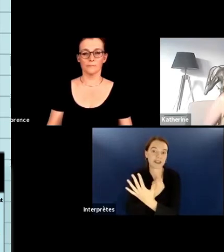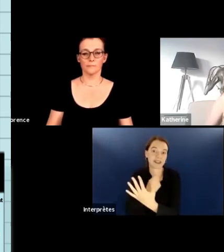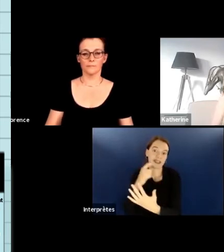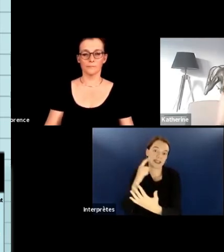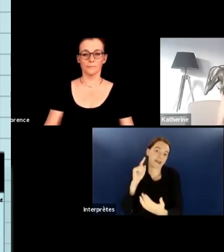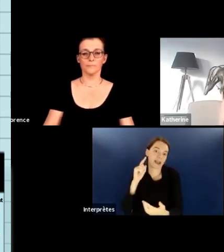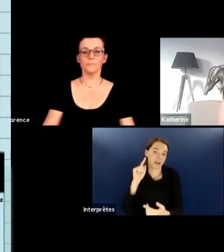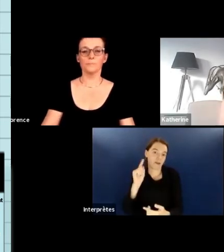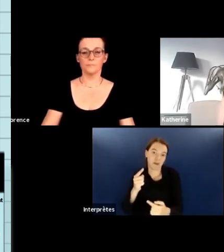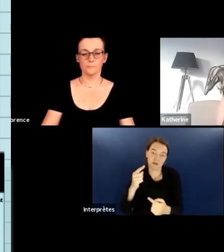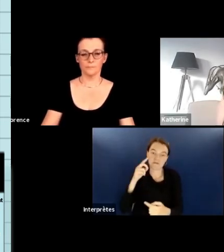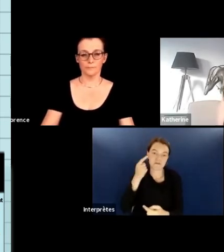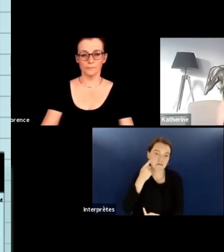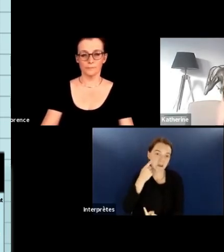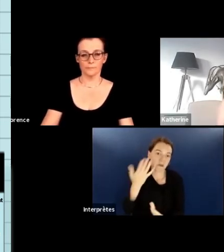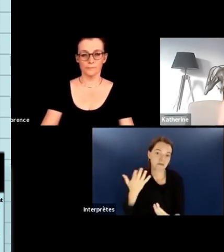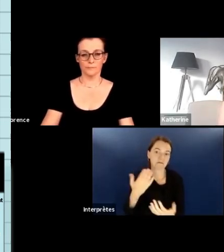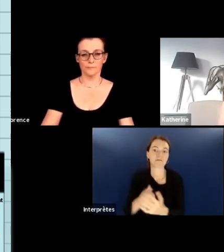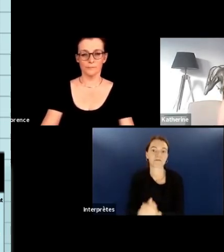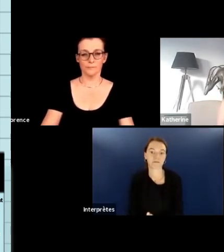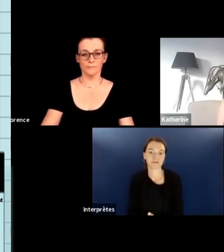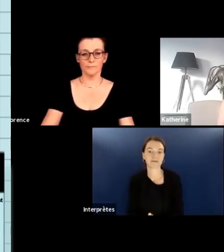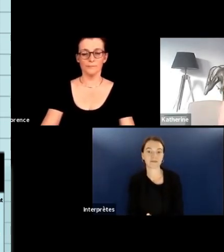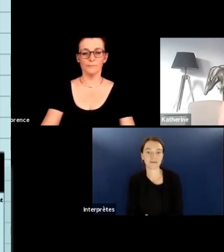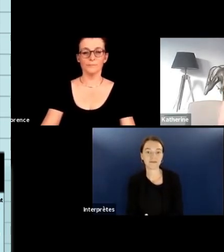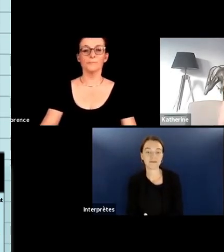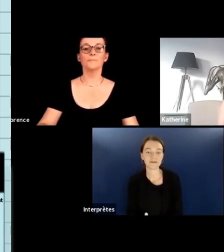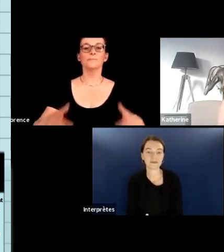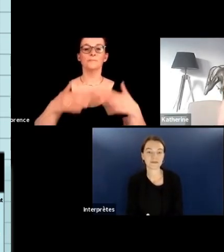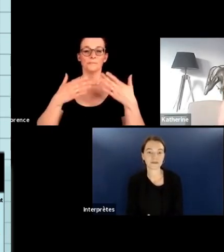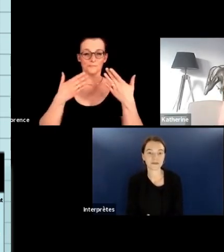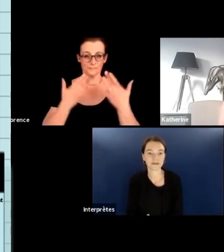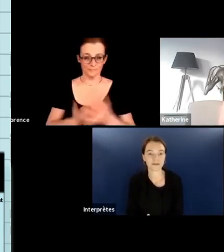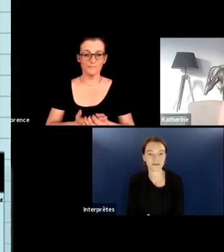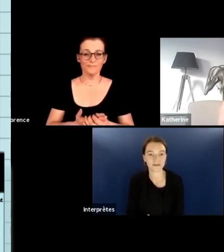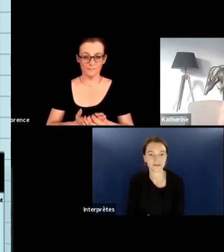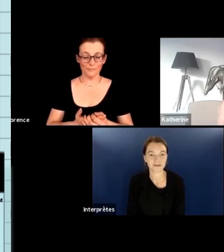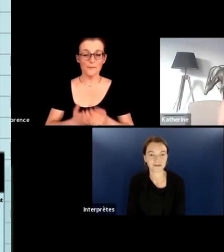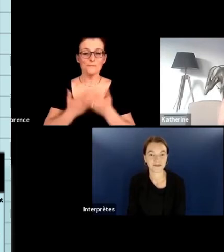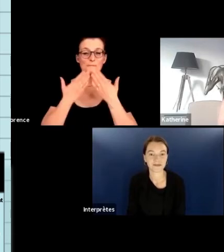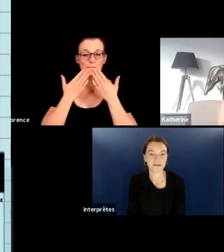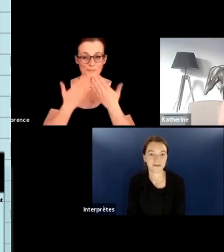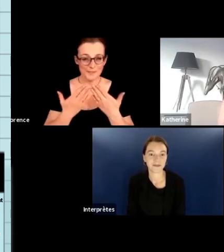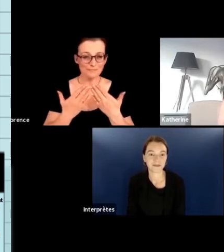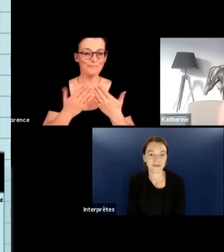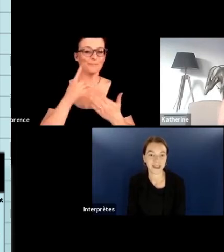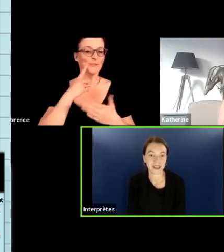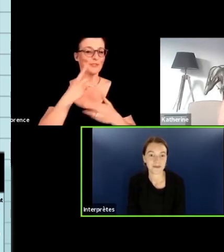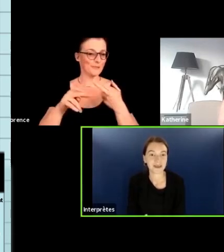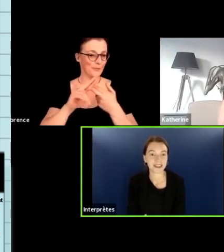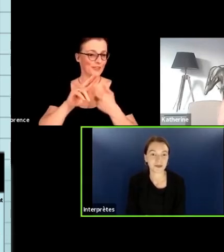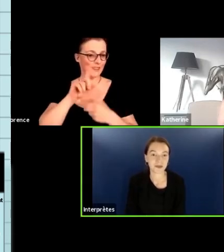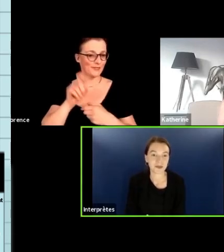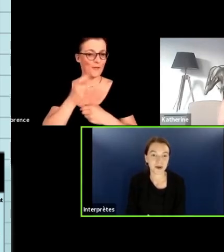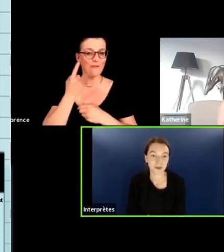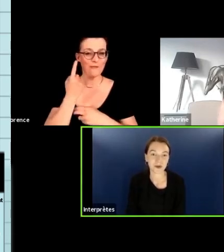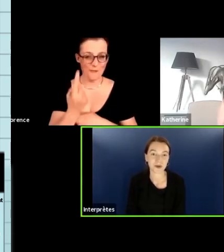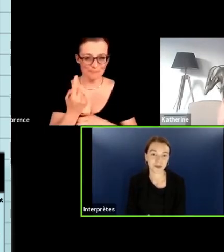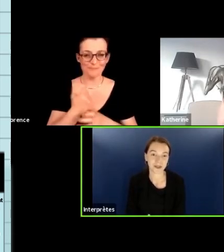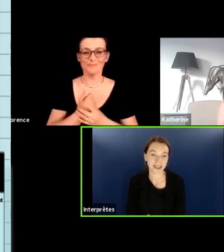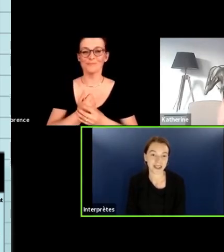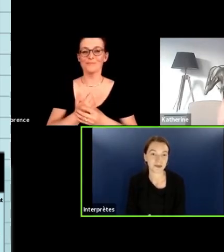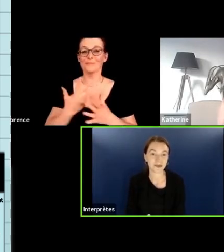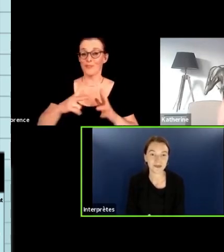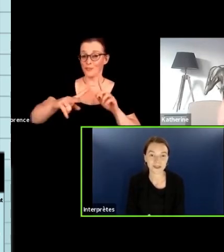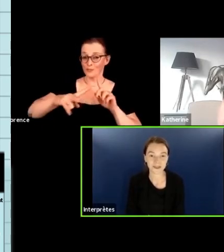Voilà où on en est aujourd'hui. bien, merci beaucoup pour